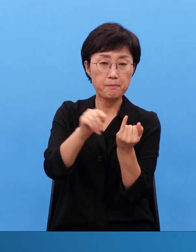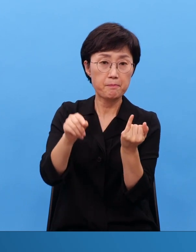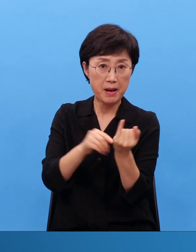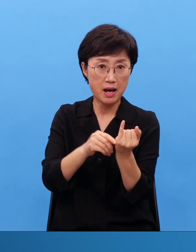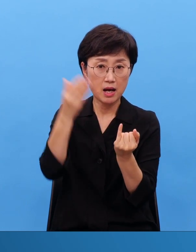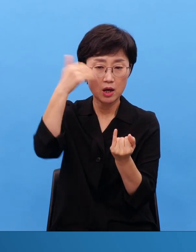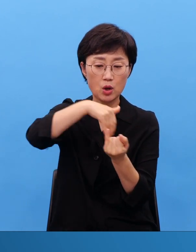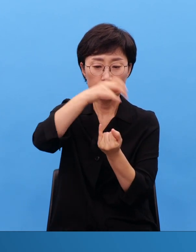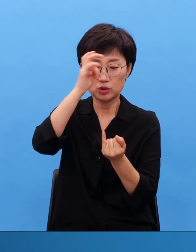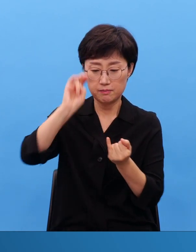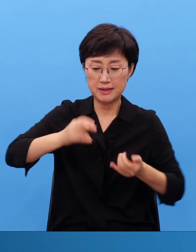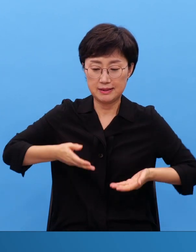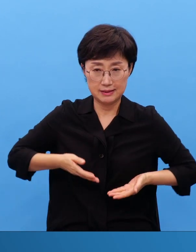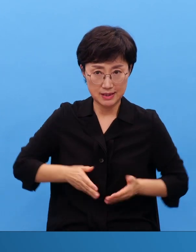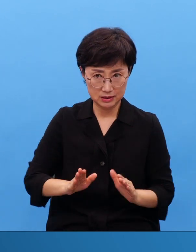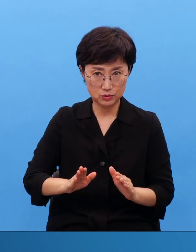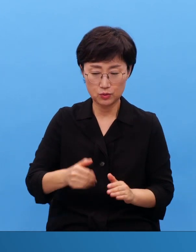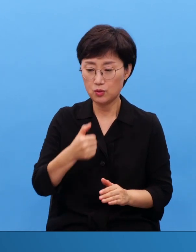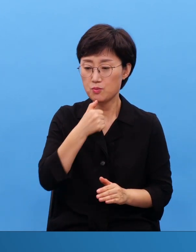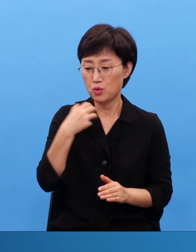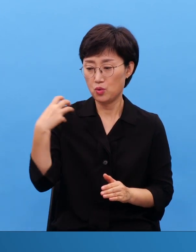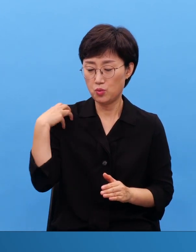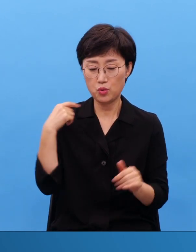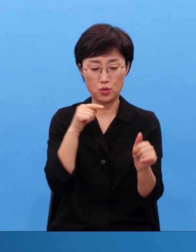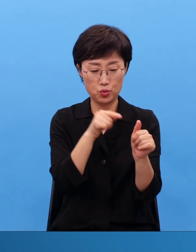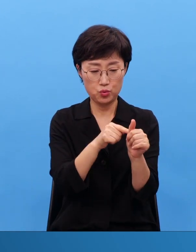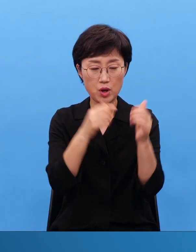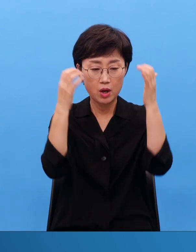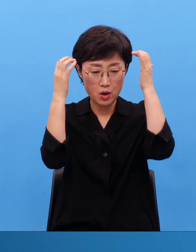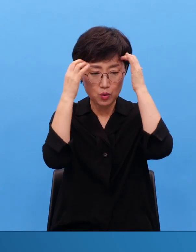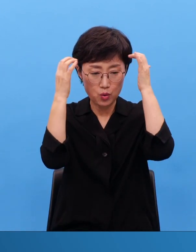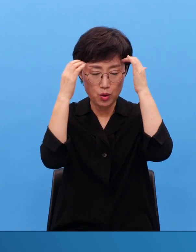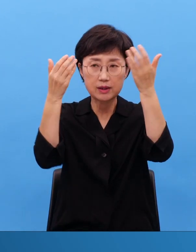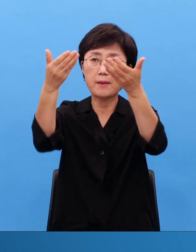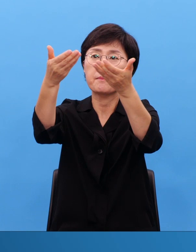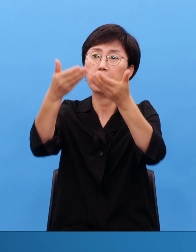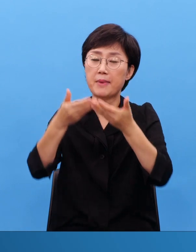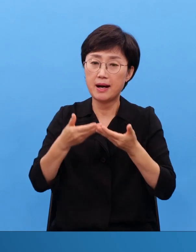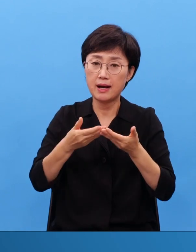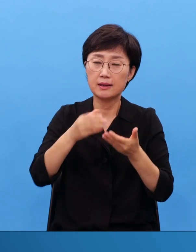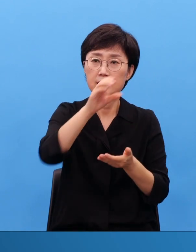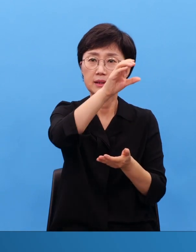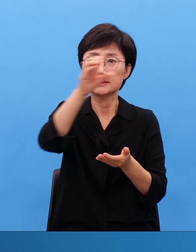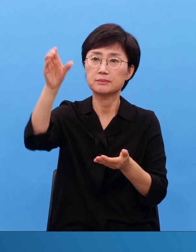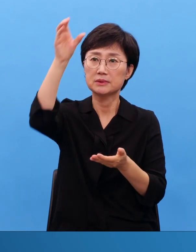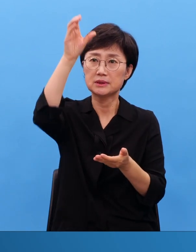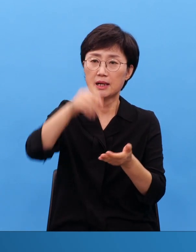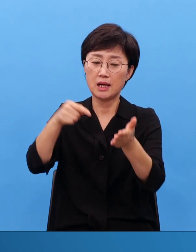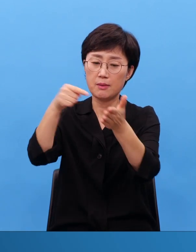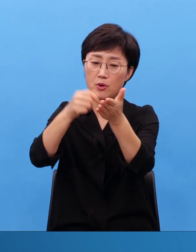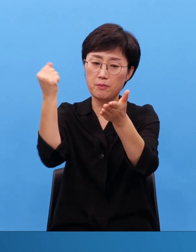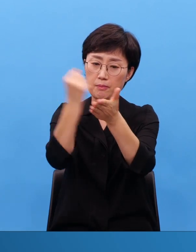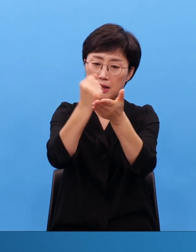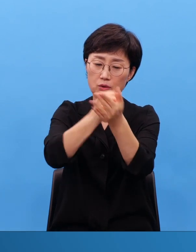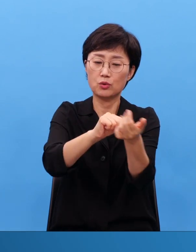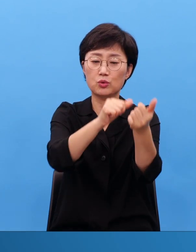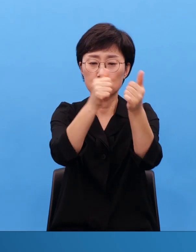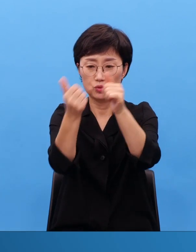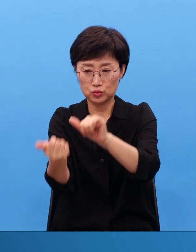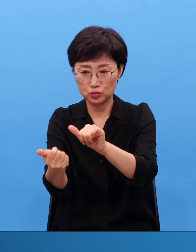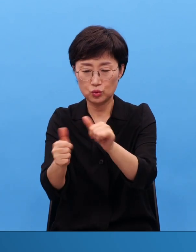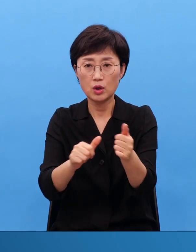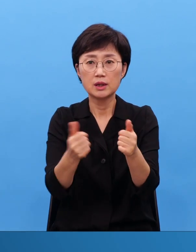성령으로 잉태하사 동정녀 마리아에게 나시고 본디오 빌라도에게 고난을 받으사 십자가 못 박혀